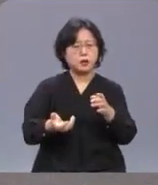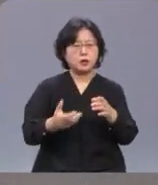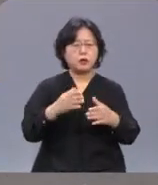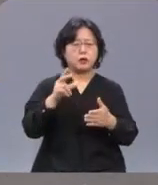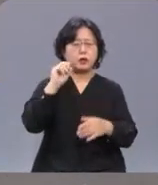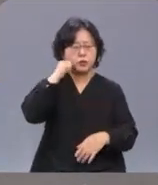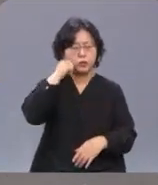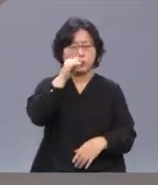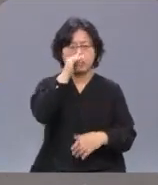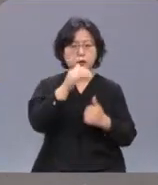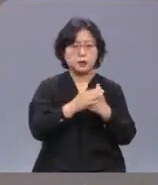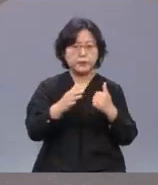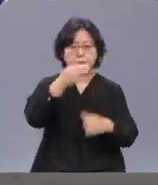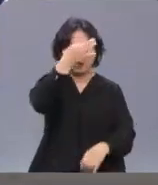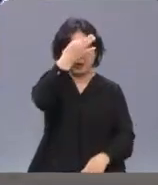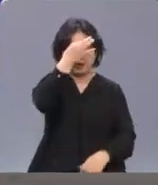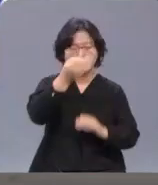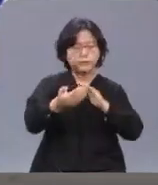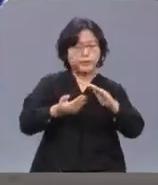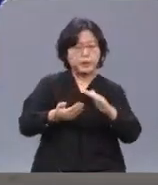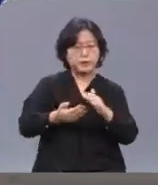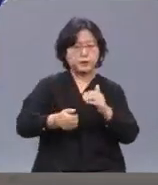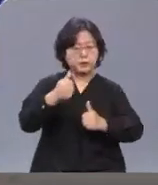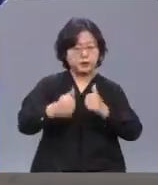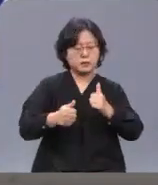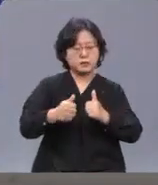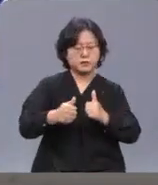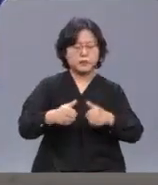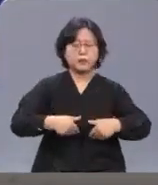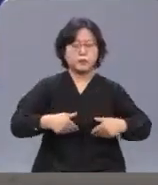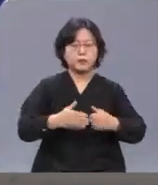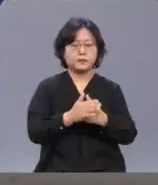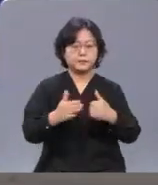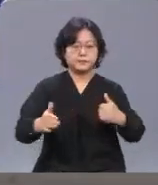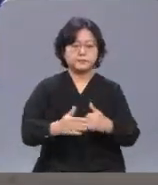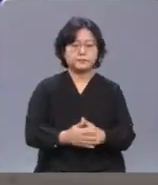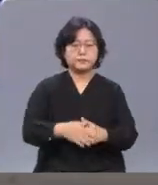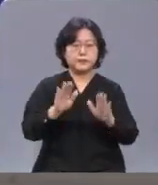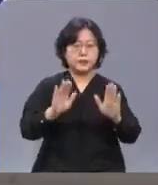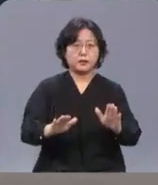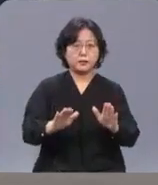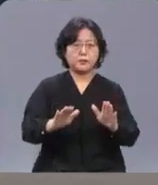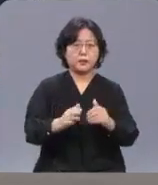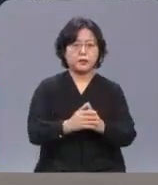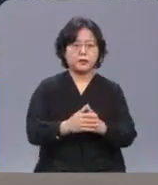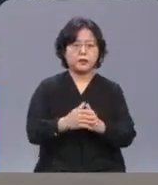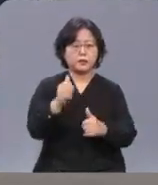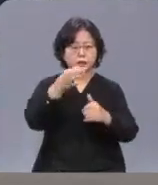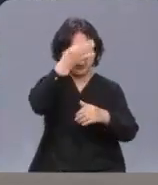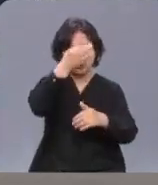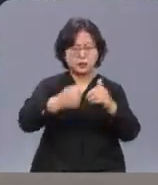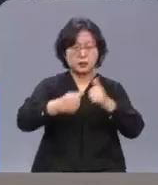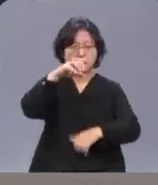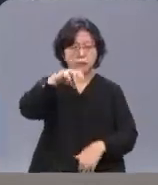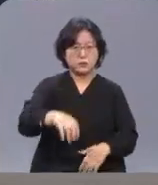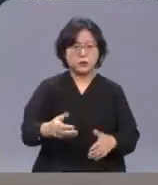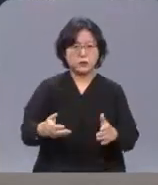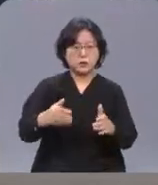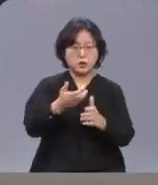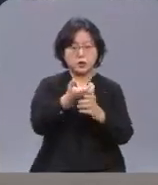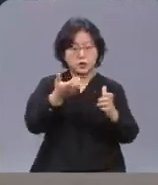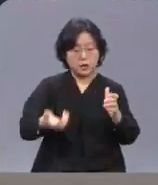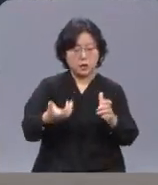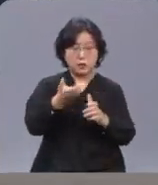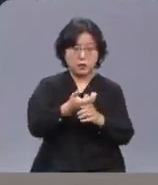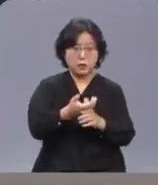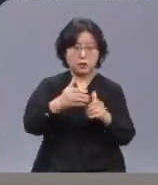예상되는 만큼 기술적으로 선제적 대응이 필요하기 때문입니다. 이번에 착공하는 성능시험장은 실제 하역 환경을